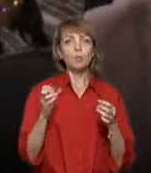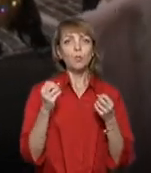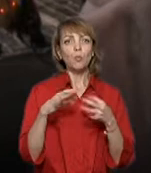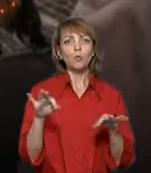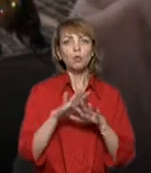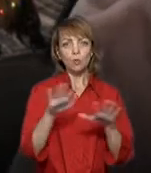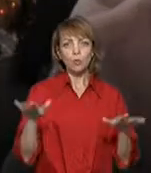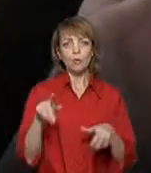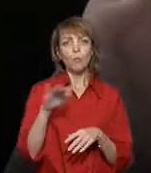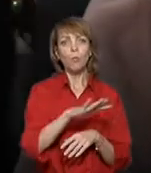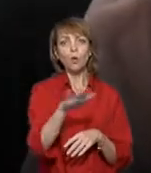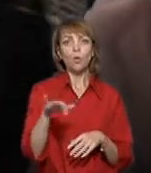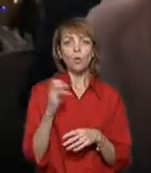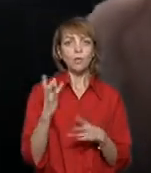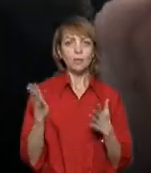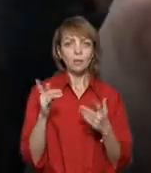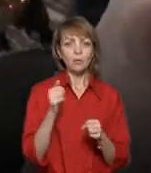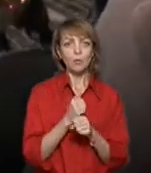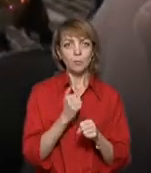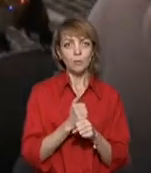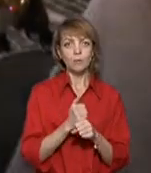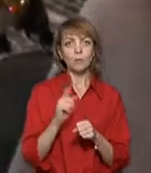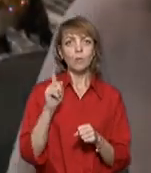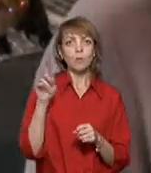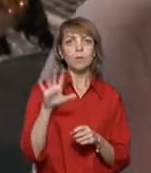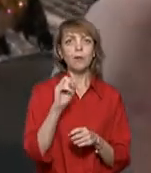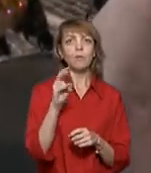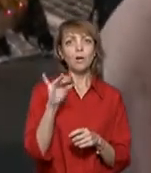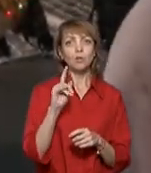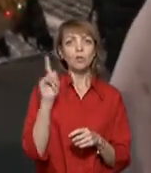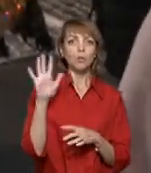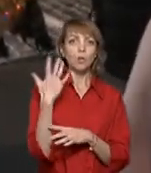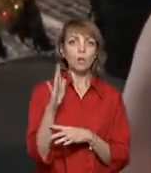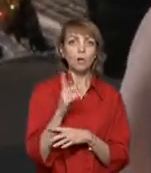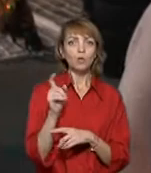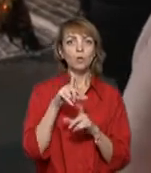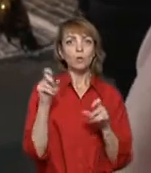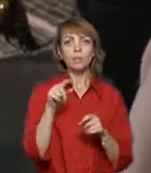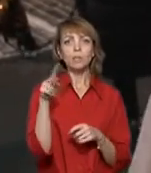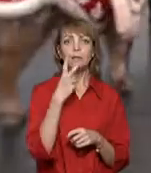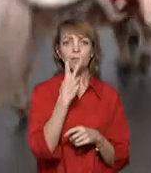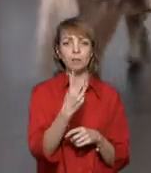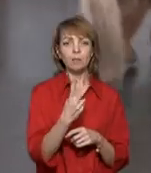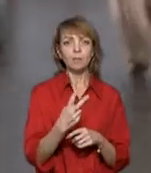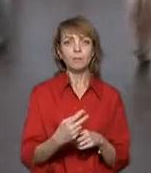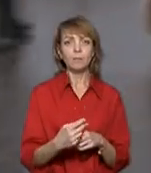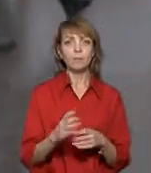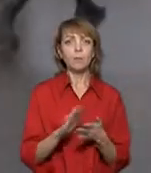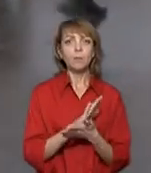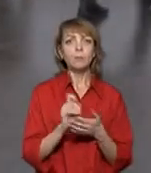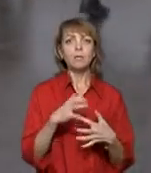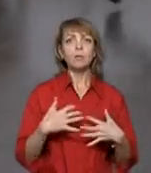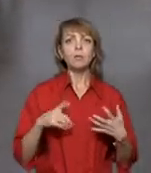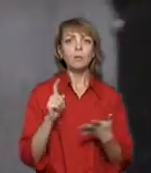просторий. Там полігон якийсь їм зробити, щоб там сафарі, щоб вони гуляли, щоб люди на них дивилися. Прибирати за